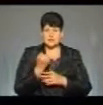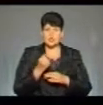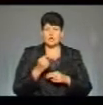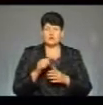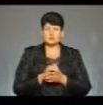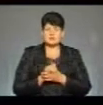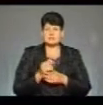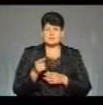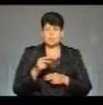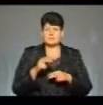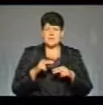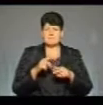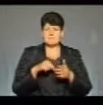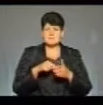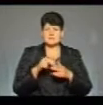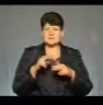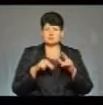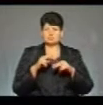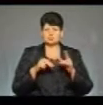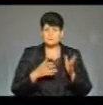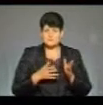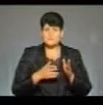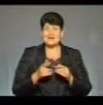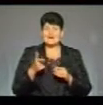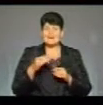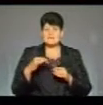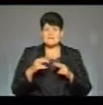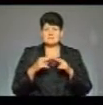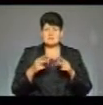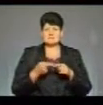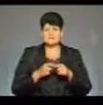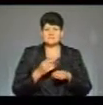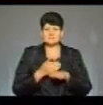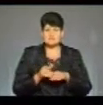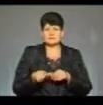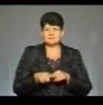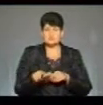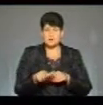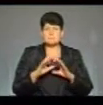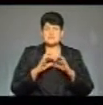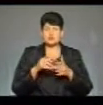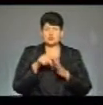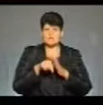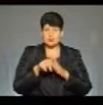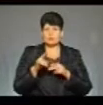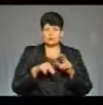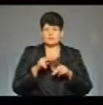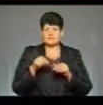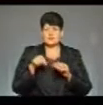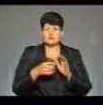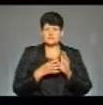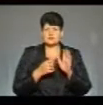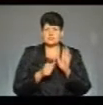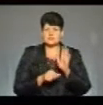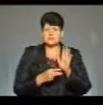«Тернопільміськбуд», повідомив його директор Юрій Левкович. Гаївський міст – це частина траси міжнародного значення. Його збудували в